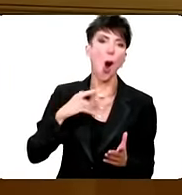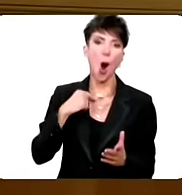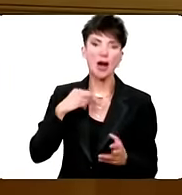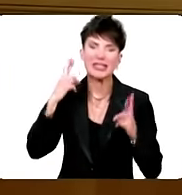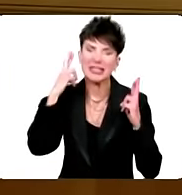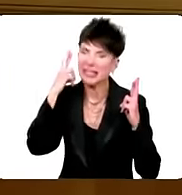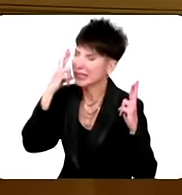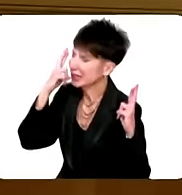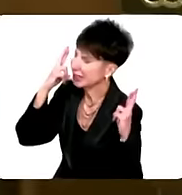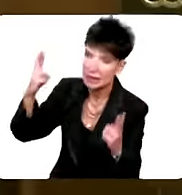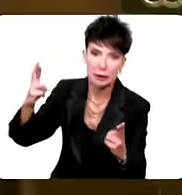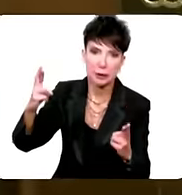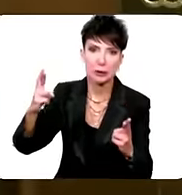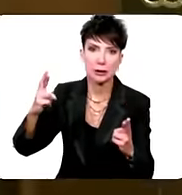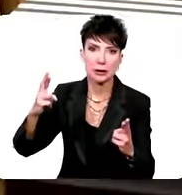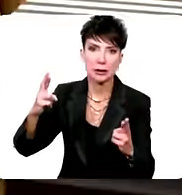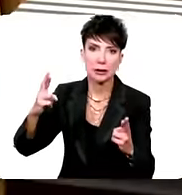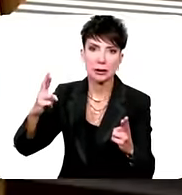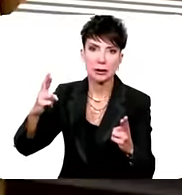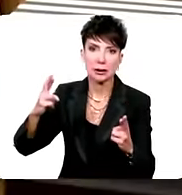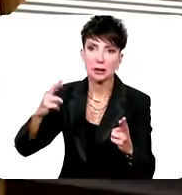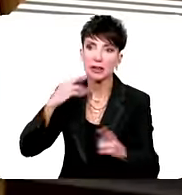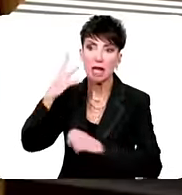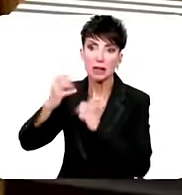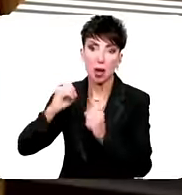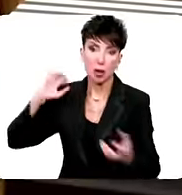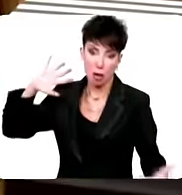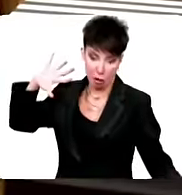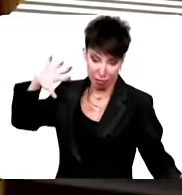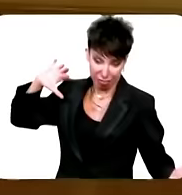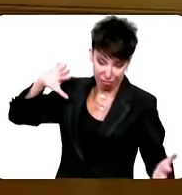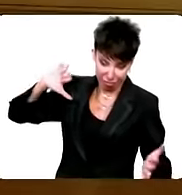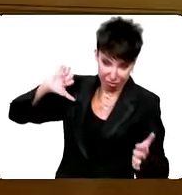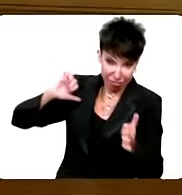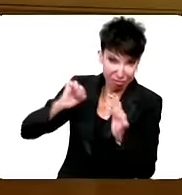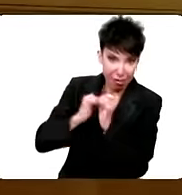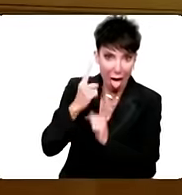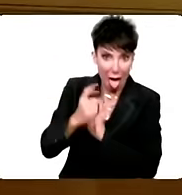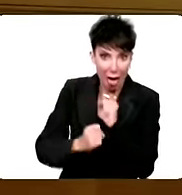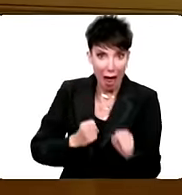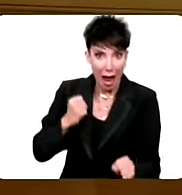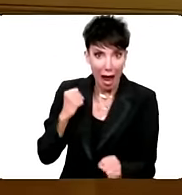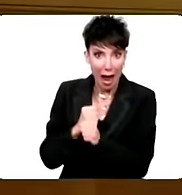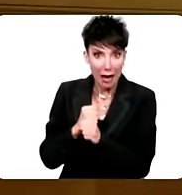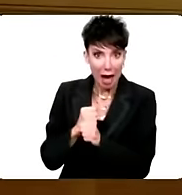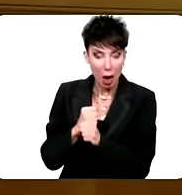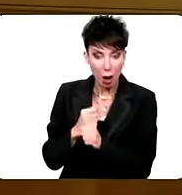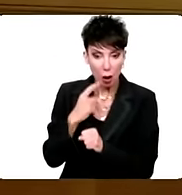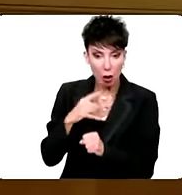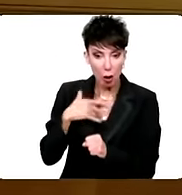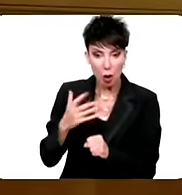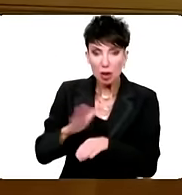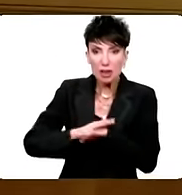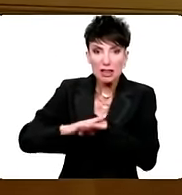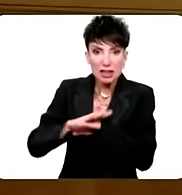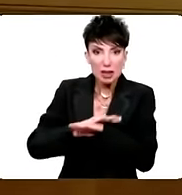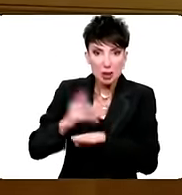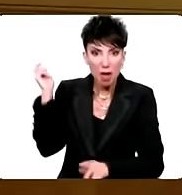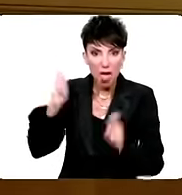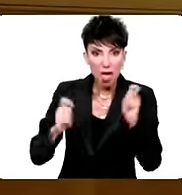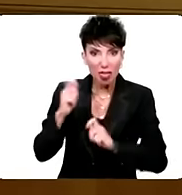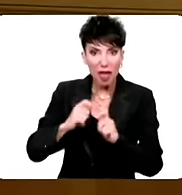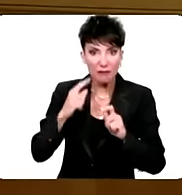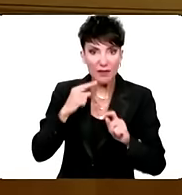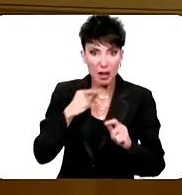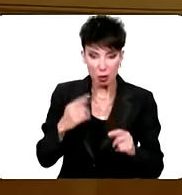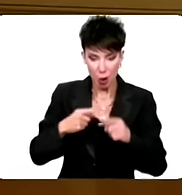συμπιέστηκαν σε ένα χρόνο. Δεν μπορώ να φτιάξω το flyover σε ένα χρόνο στη Θεσσαλονίκη. Τον πυρό θα το παραδώσουμε μέχρι το τέλος του χρόνου. Πέρασαμε